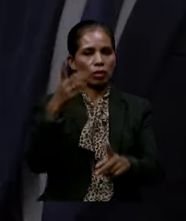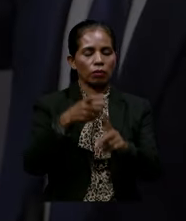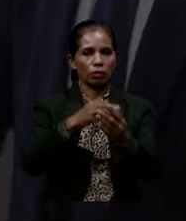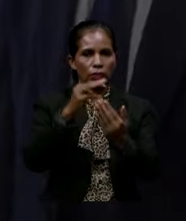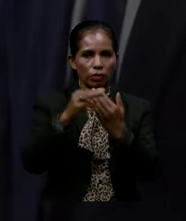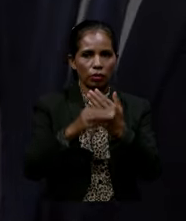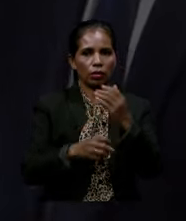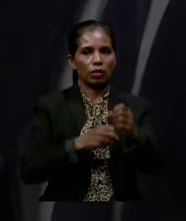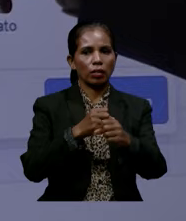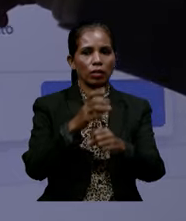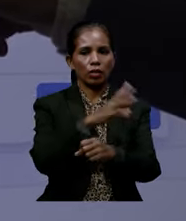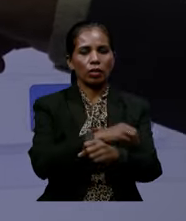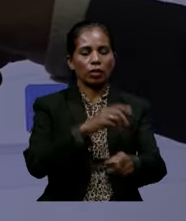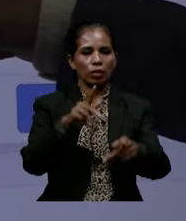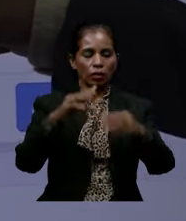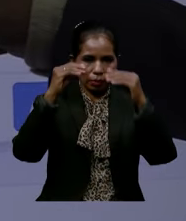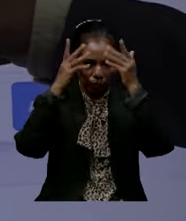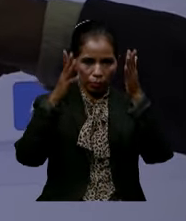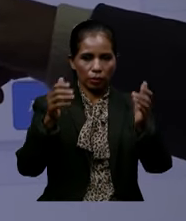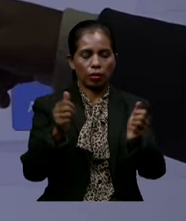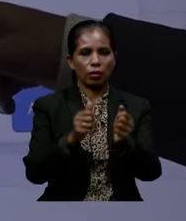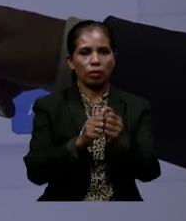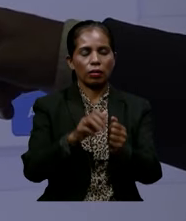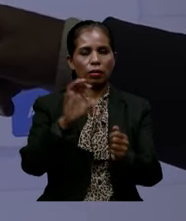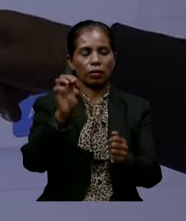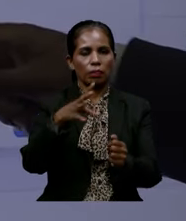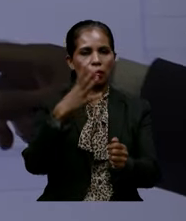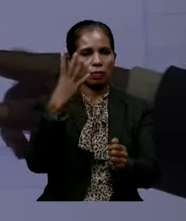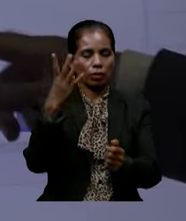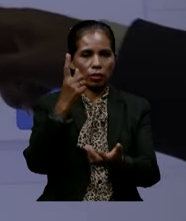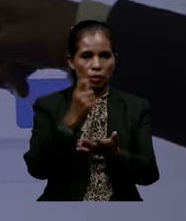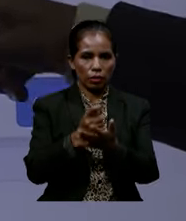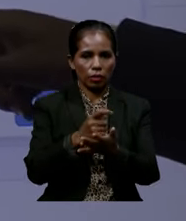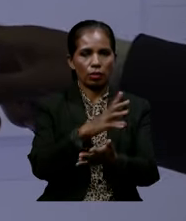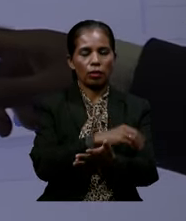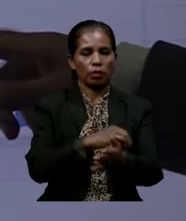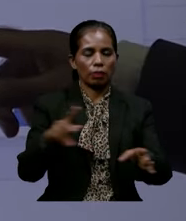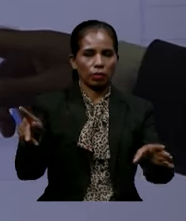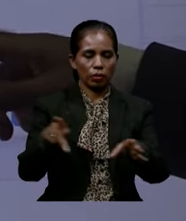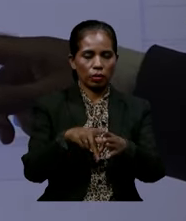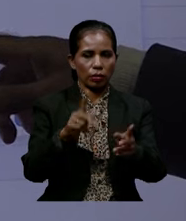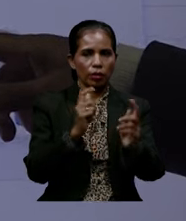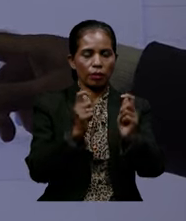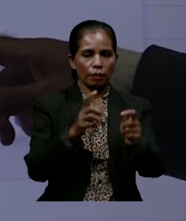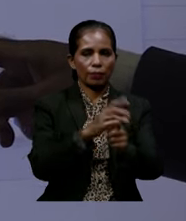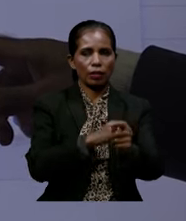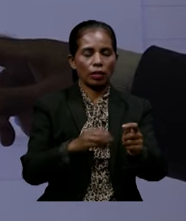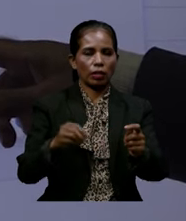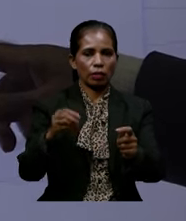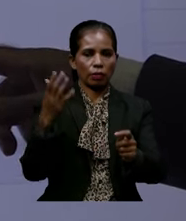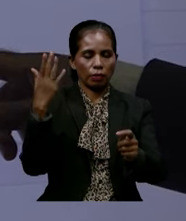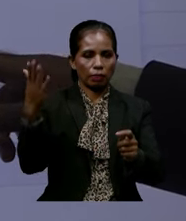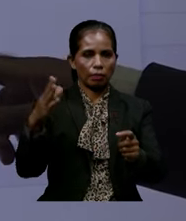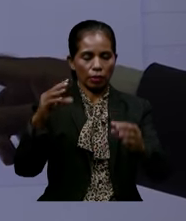sanu resi 9 bulan Abril ne kandidatu profesores Rihun sanu resi 3 liu mak partisipa ya teste skrita elektronika ba bolsa